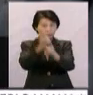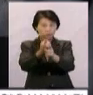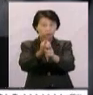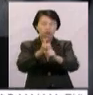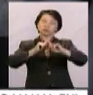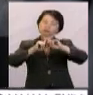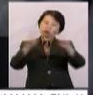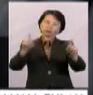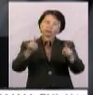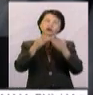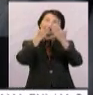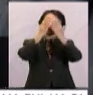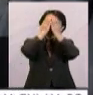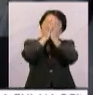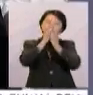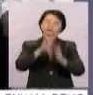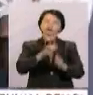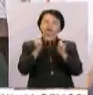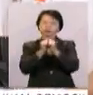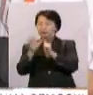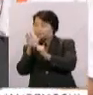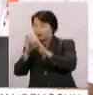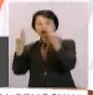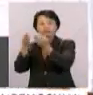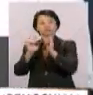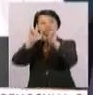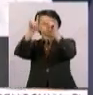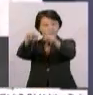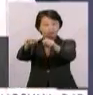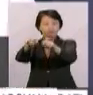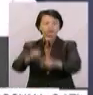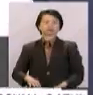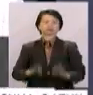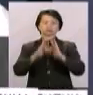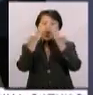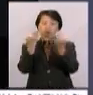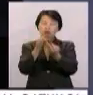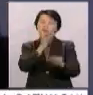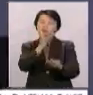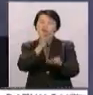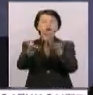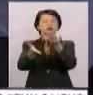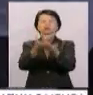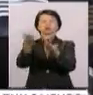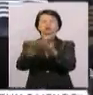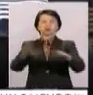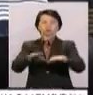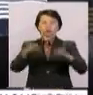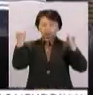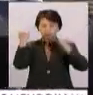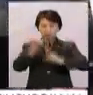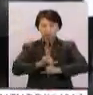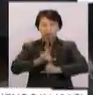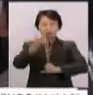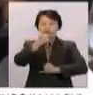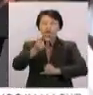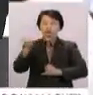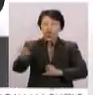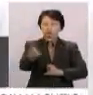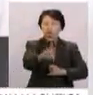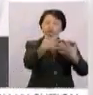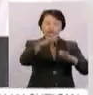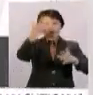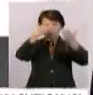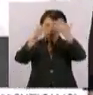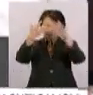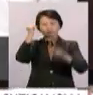Tapi alhamdulillah lah dapat pergi. Keluarga ini mengakui mudah melaksanakan ibadah kerana masing-masing sudah